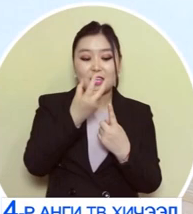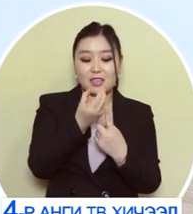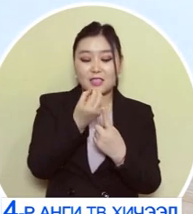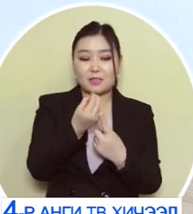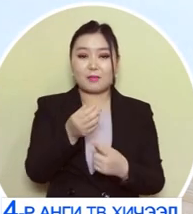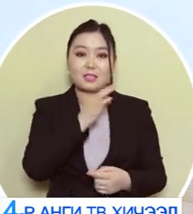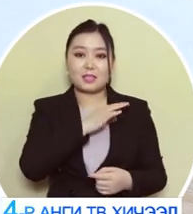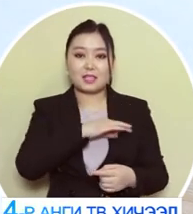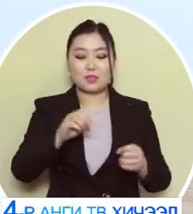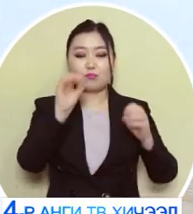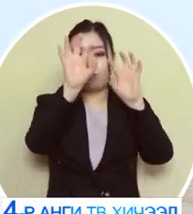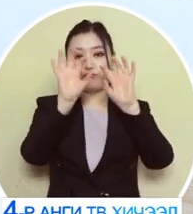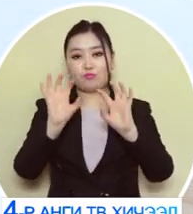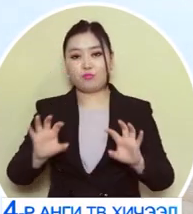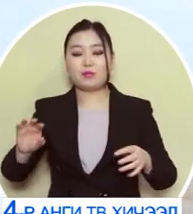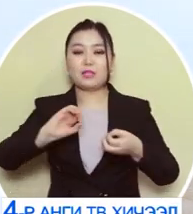болады.